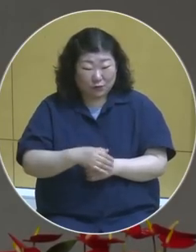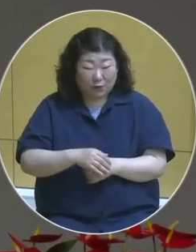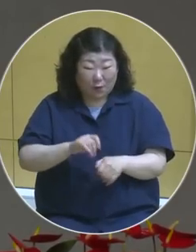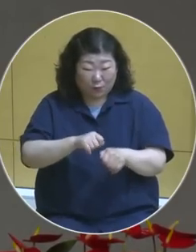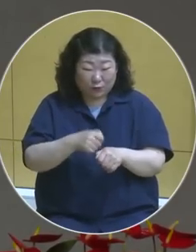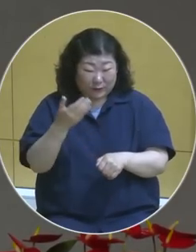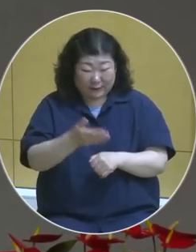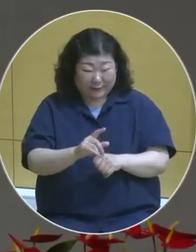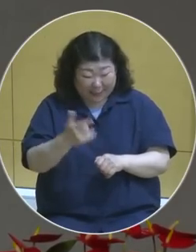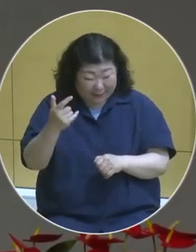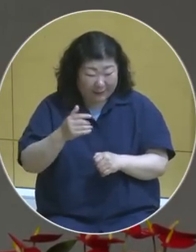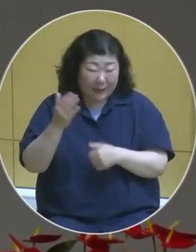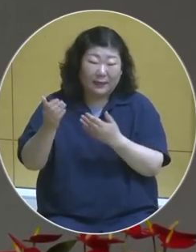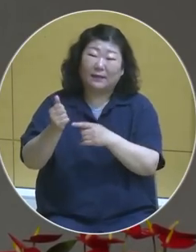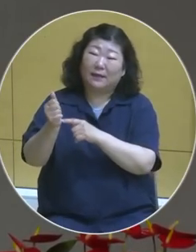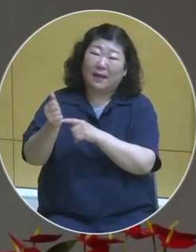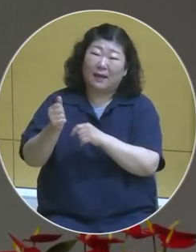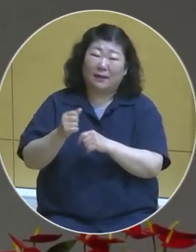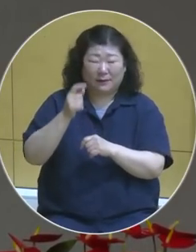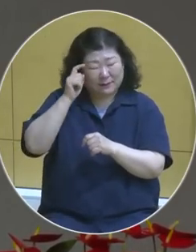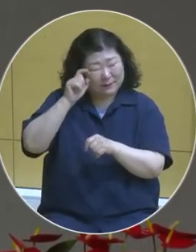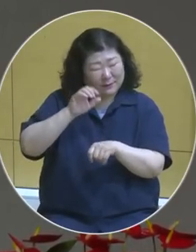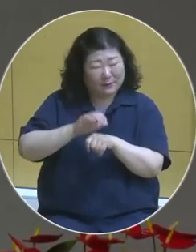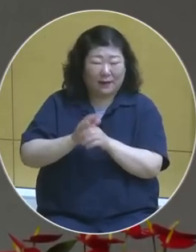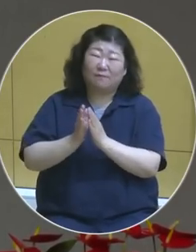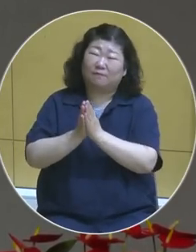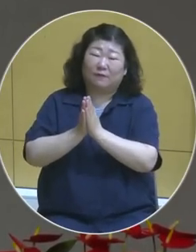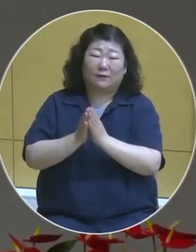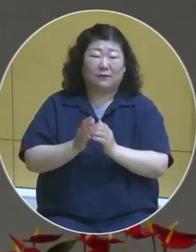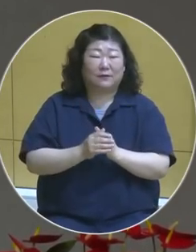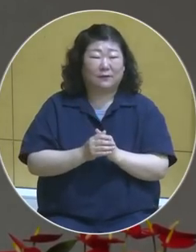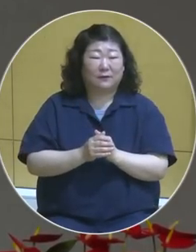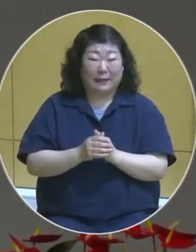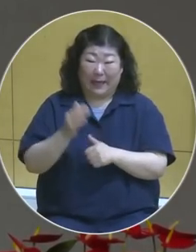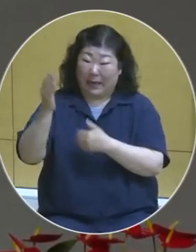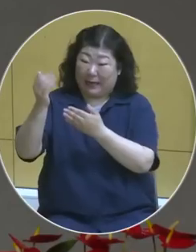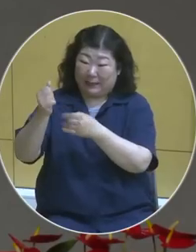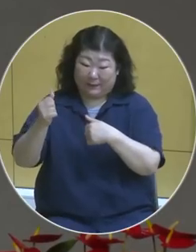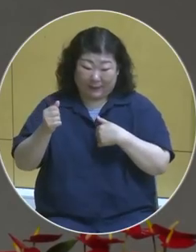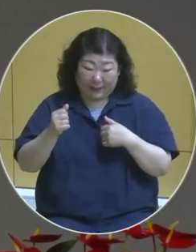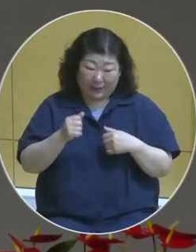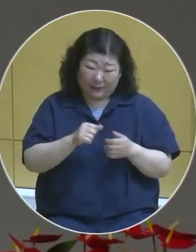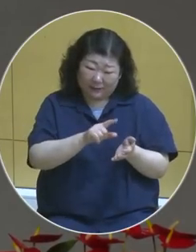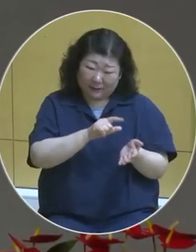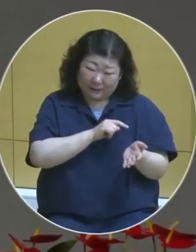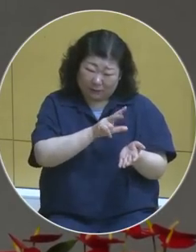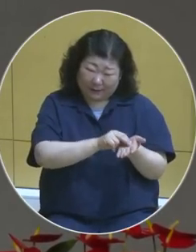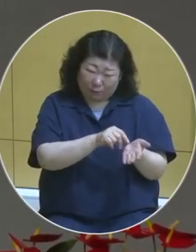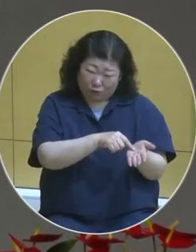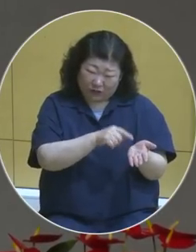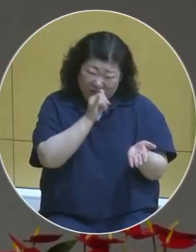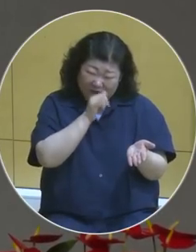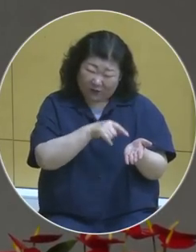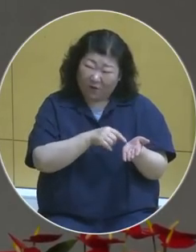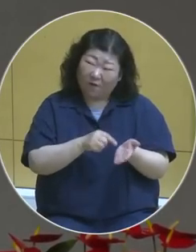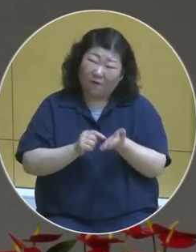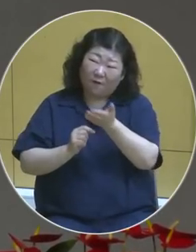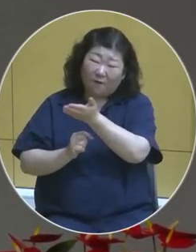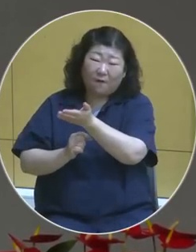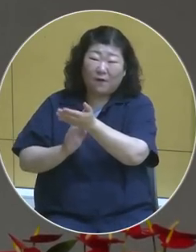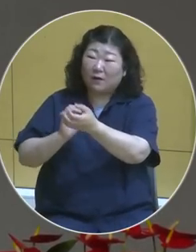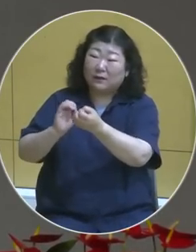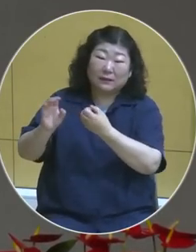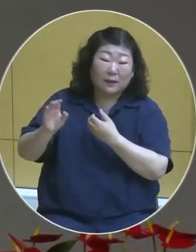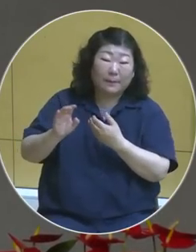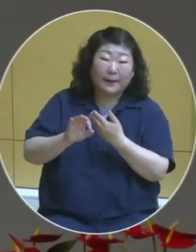것입니다. 기도할 때 지혜를 구하라는 것입니다. 하나님, 제가 이런 어떤 기도의 간구를 올립니다. 이 기도가 응답될